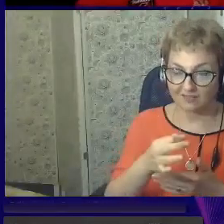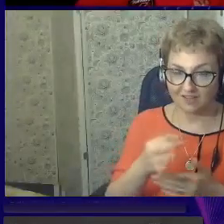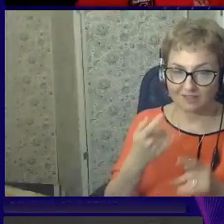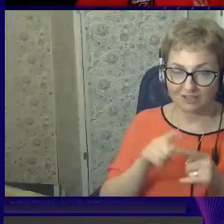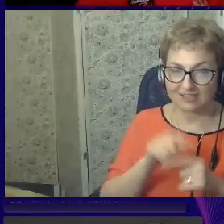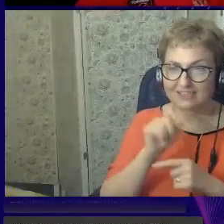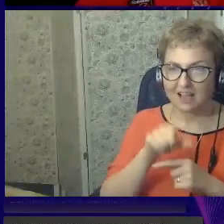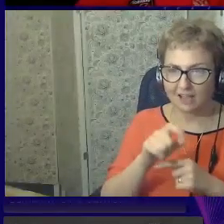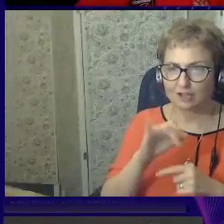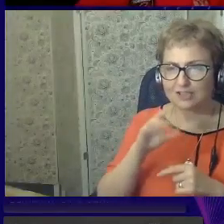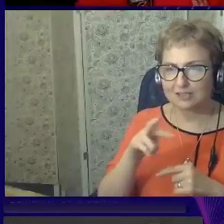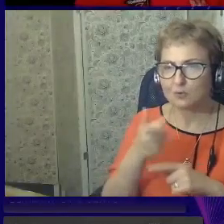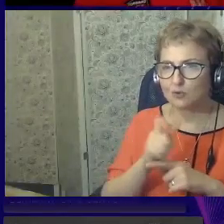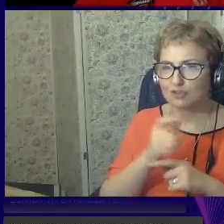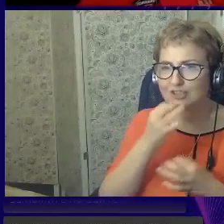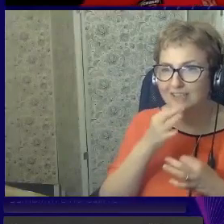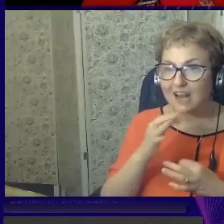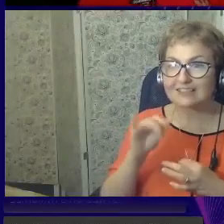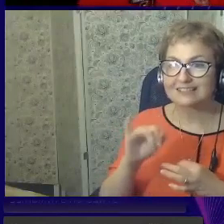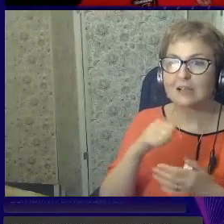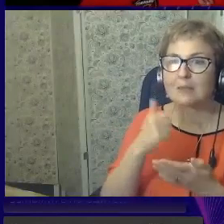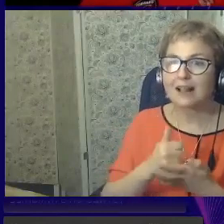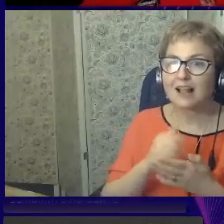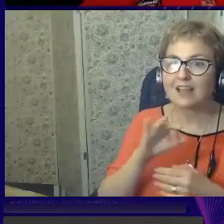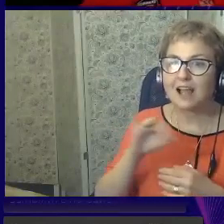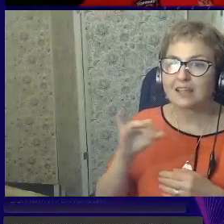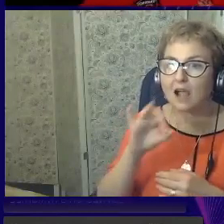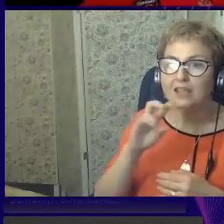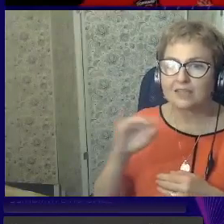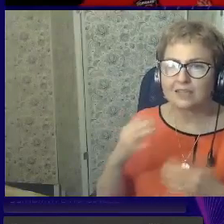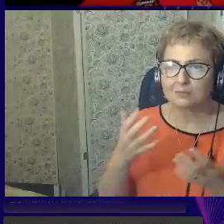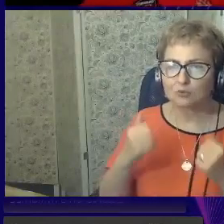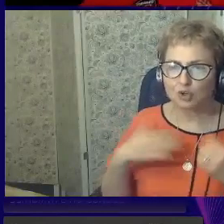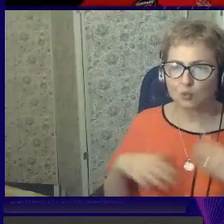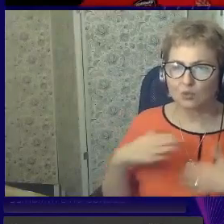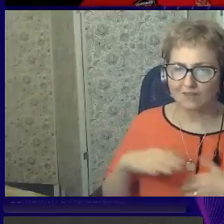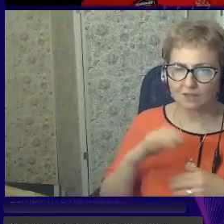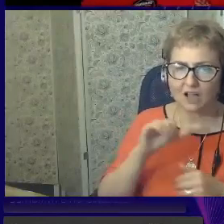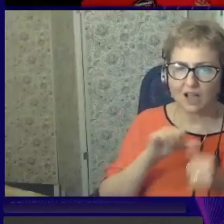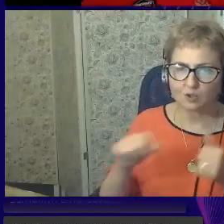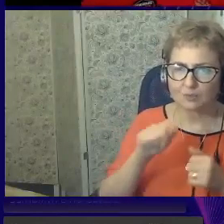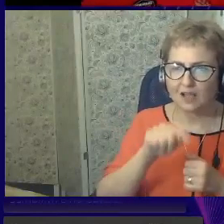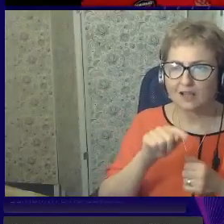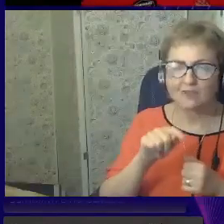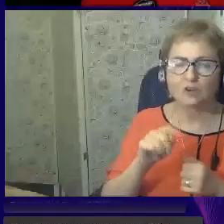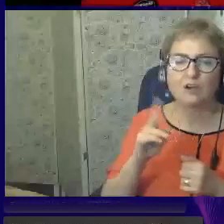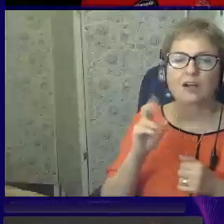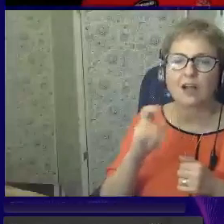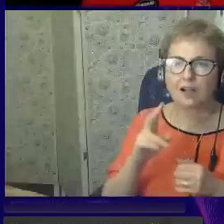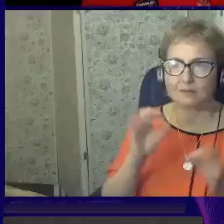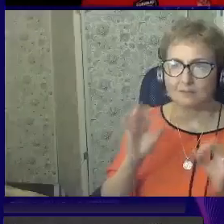Эти задачи им очень нравятся. И самое главное, они получают удовольствие, еще особенно от того, когда правильно